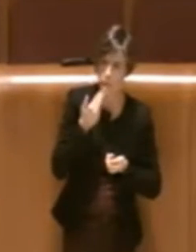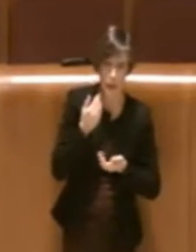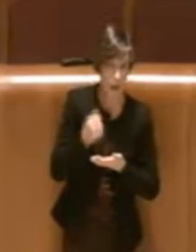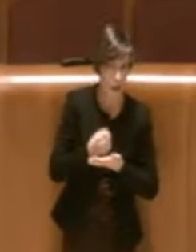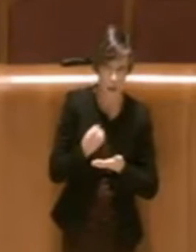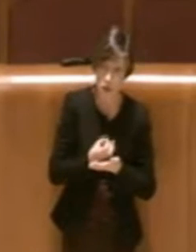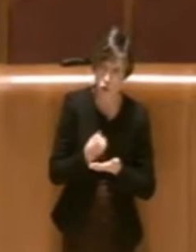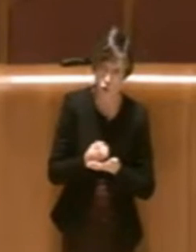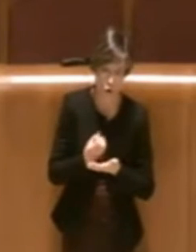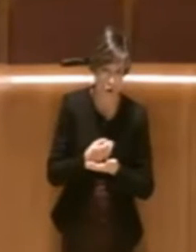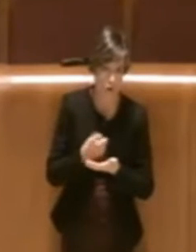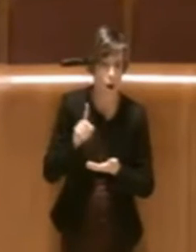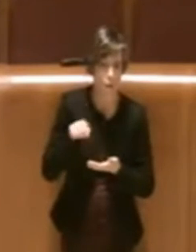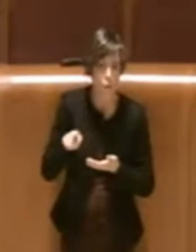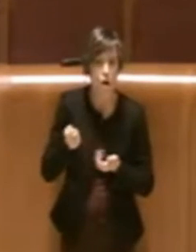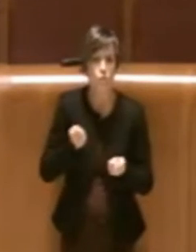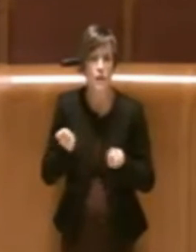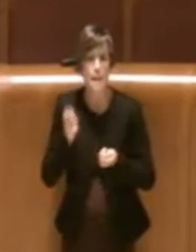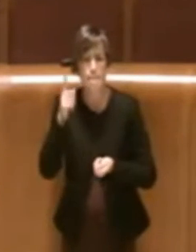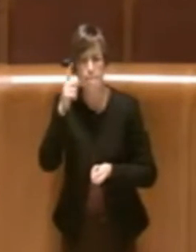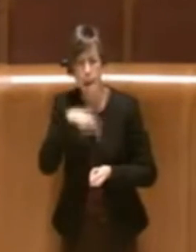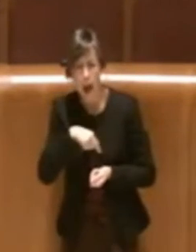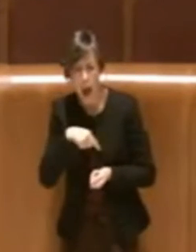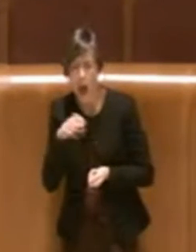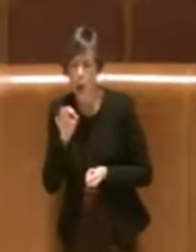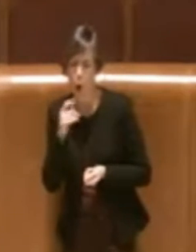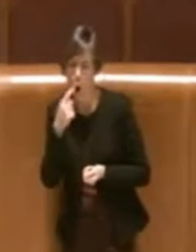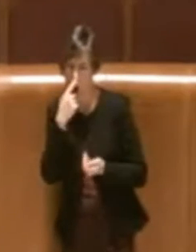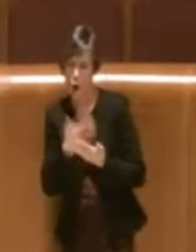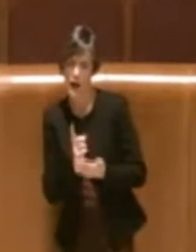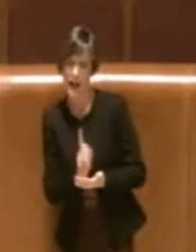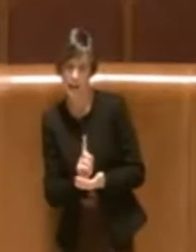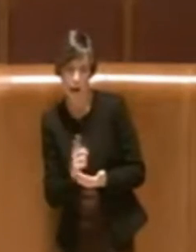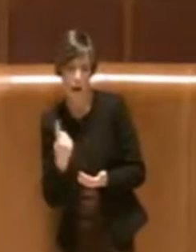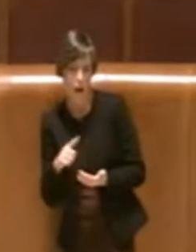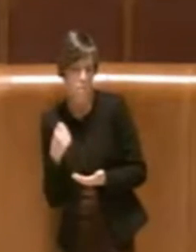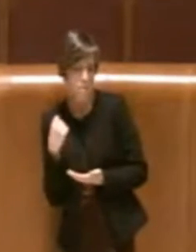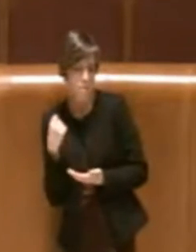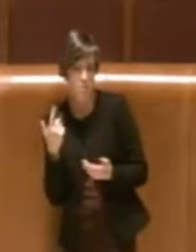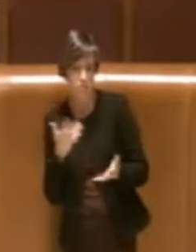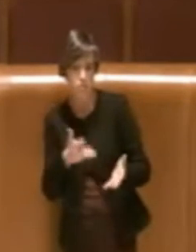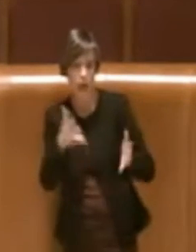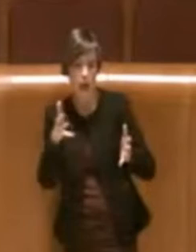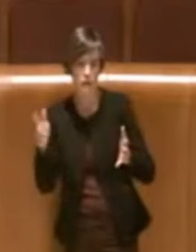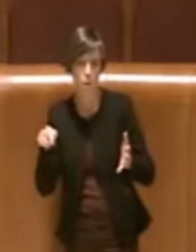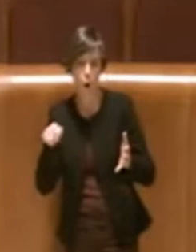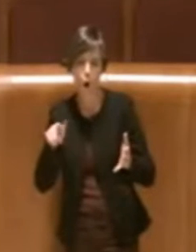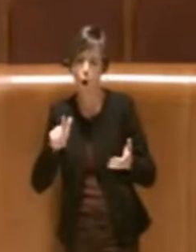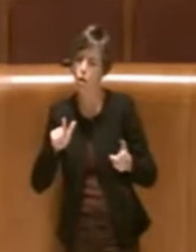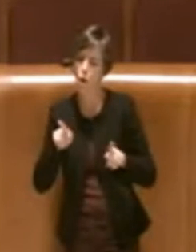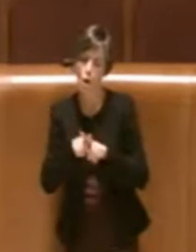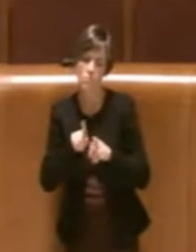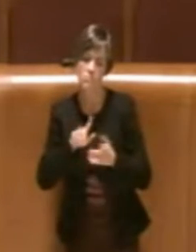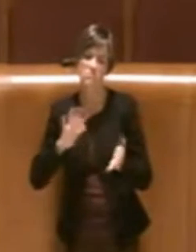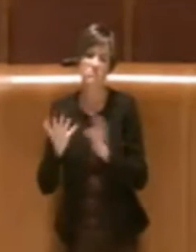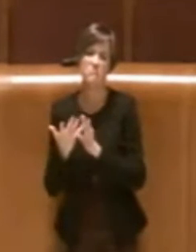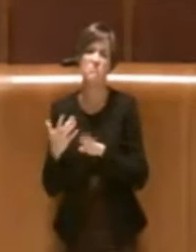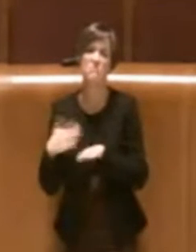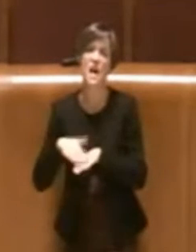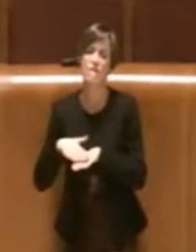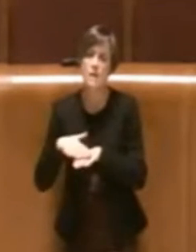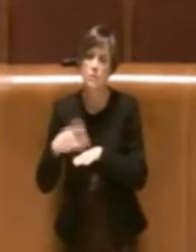gestendolo adeguatamente, questo patrimonio finisce, uno, per non fornire servizi ai cittadini che comunque ne hanno